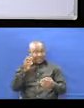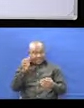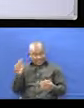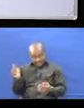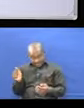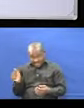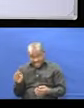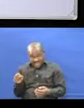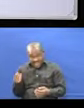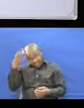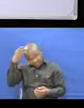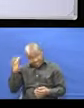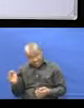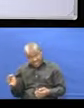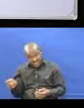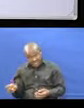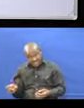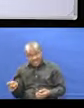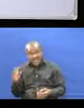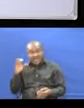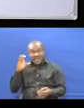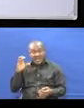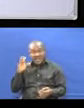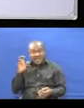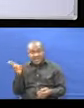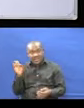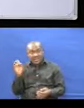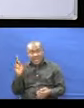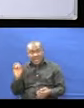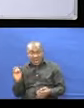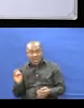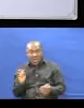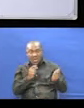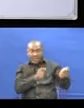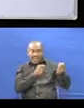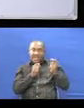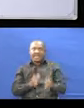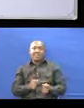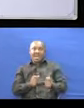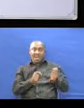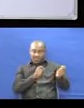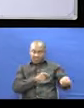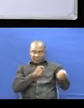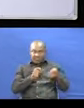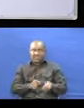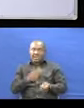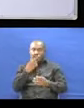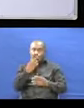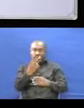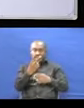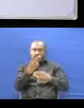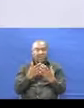ya shamba lake. Swali inakuuliza, je, ni sehemu gani ya shamba lake ambayo haijalimwa?